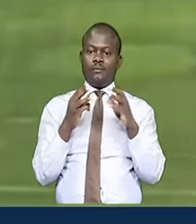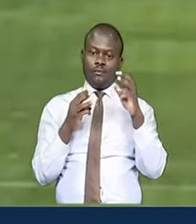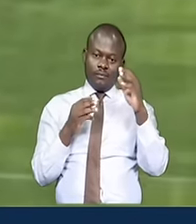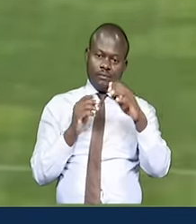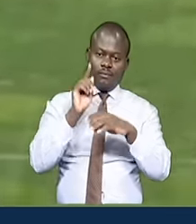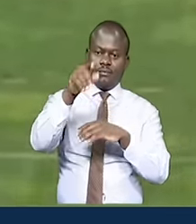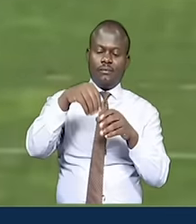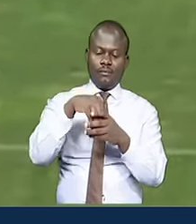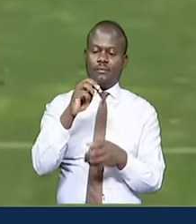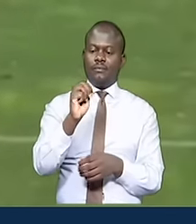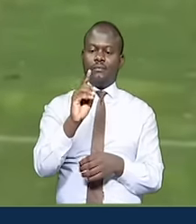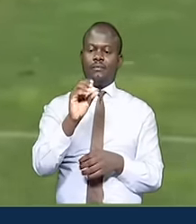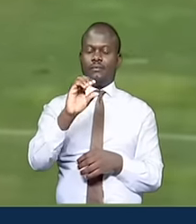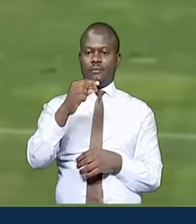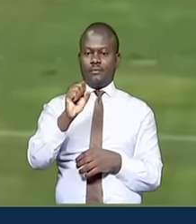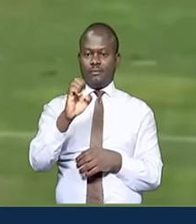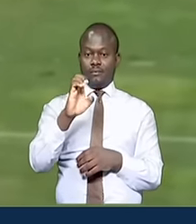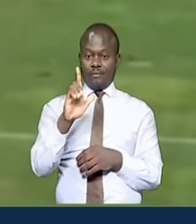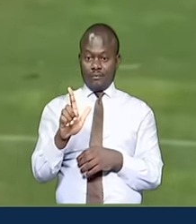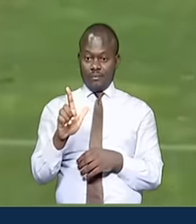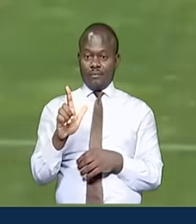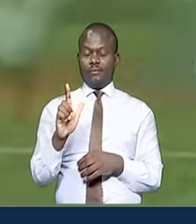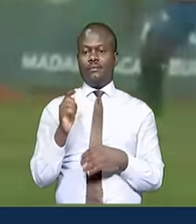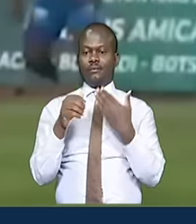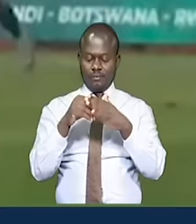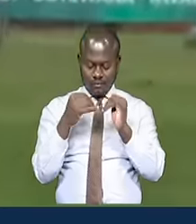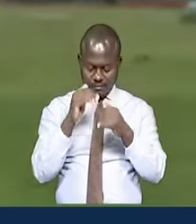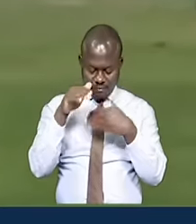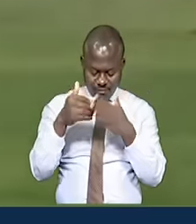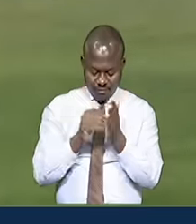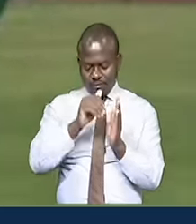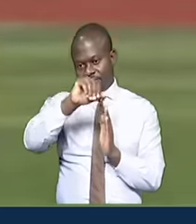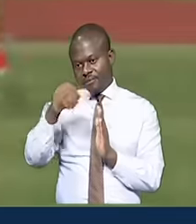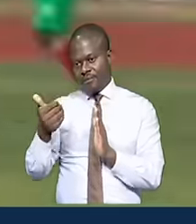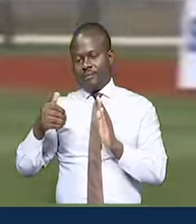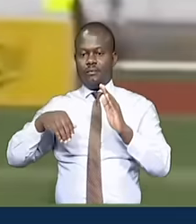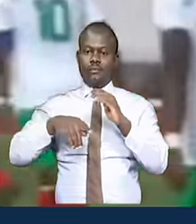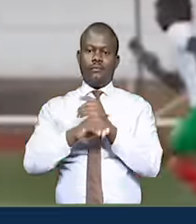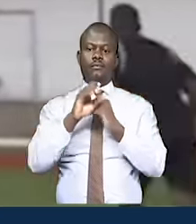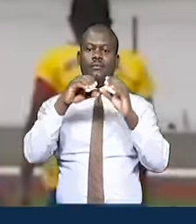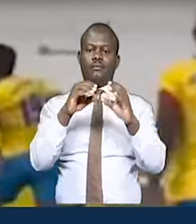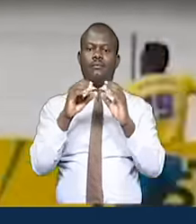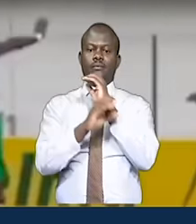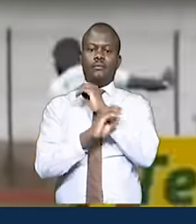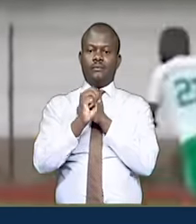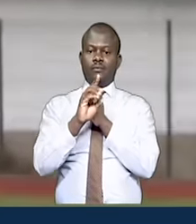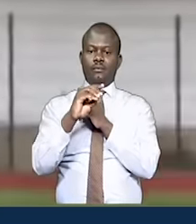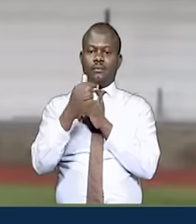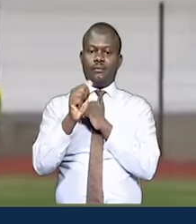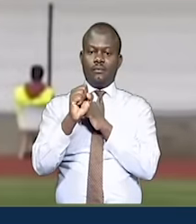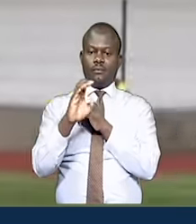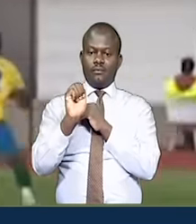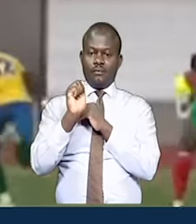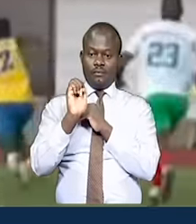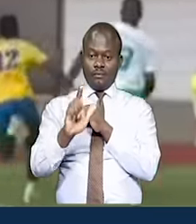muri Madagascar, umukino wa mbere na Botswana barawunganya, umukino wa kane rero awutsinzemo ikipe y'igihugu ya Madagascar. Gusa ku bitego ho navuga